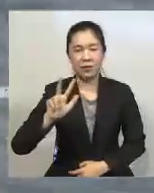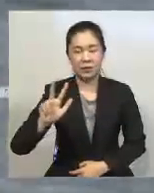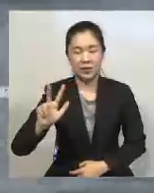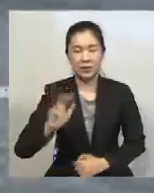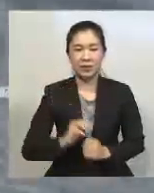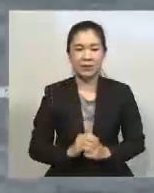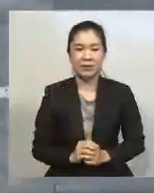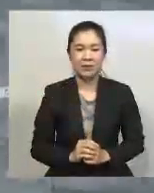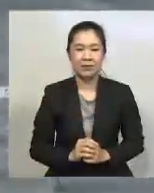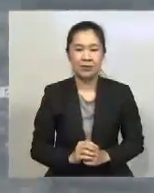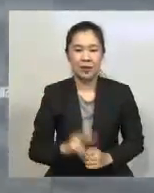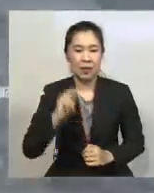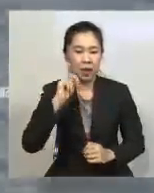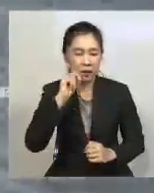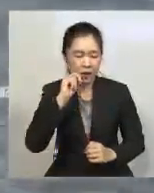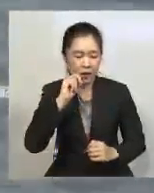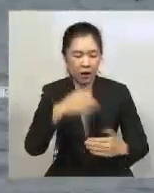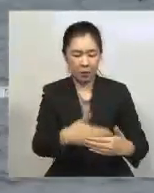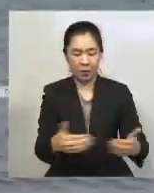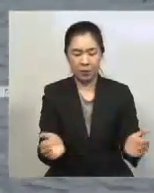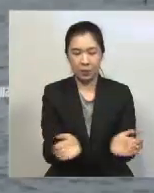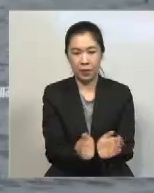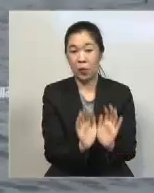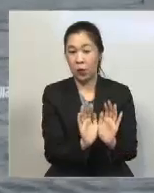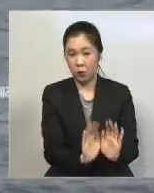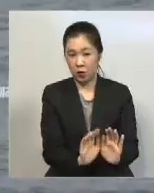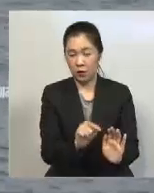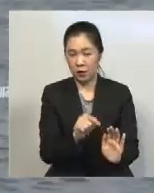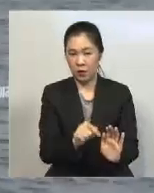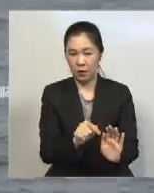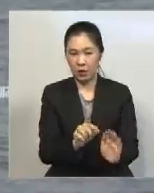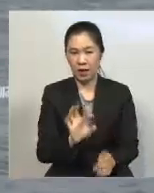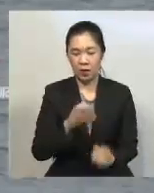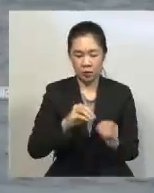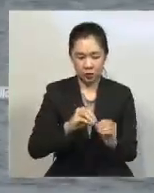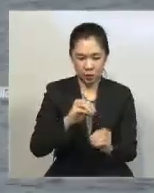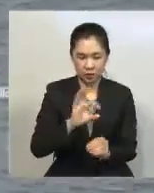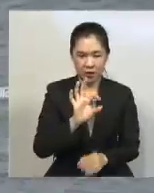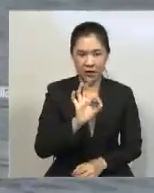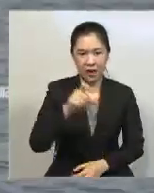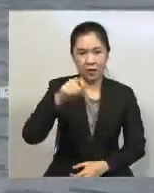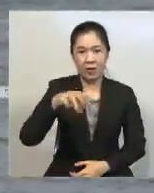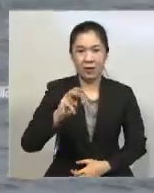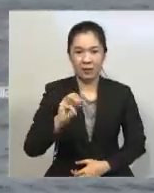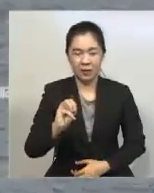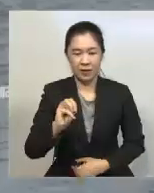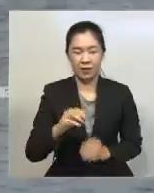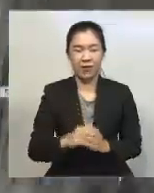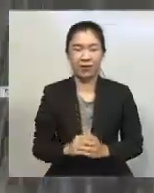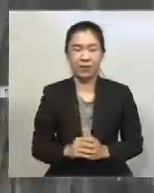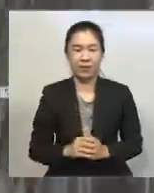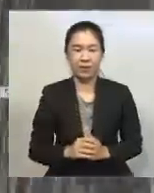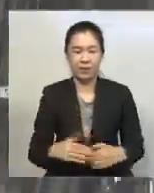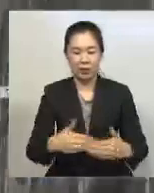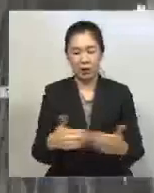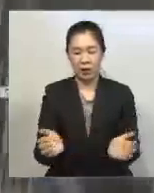101.33 ซึ่งทำให้ปริมาณน้ำที่ล้นสปินเวย์ขึ้นมาเนี่ยนะคะอยู่ที่9เซนติเมตรด้วยกันนอกจากนี้อ่างเก็บน้ำ